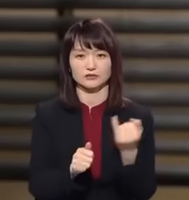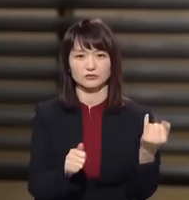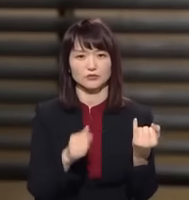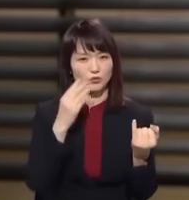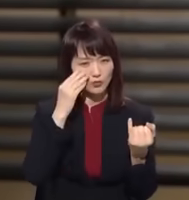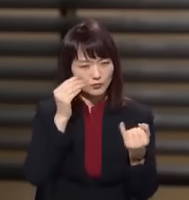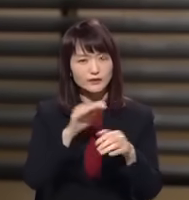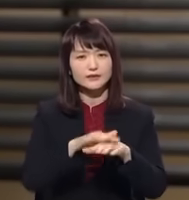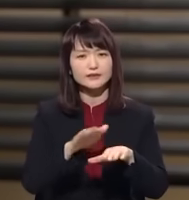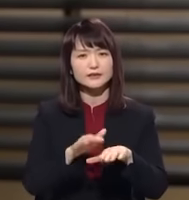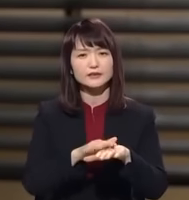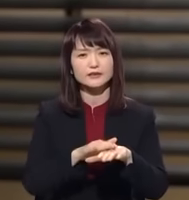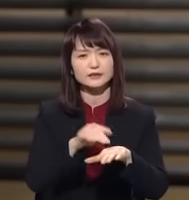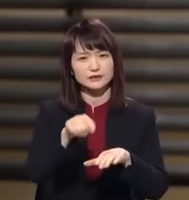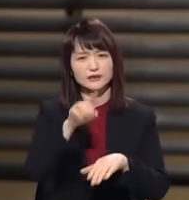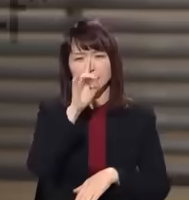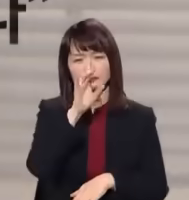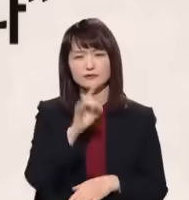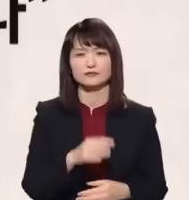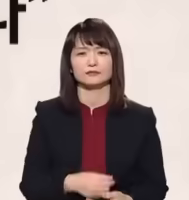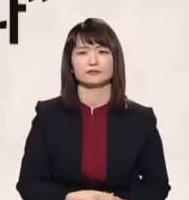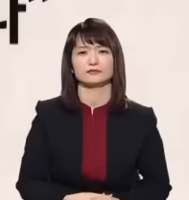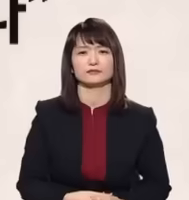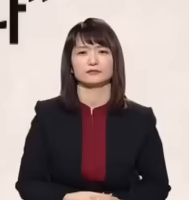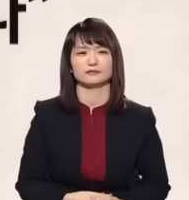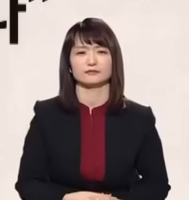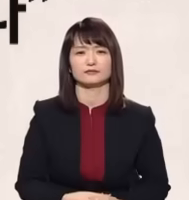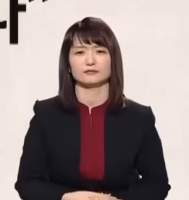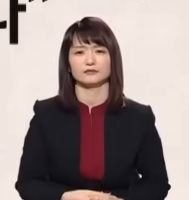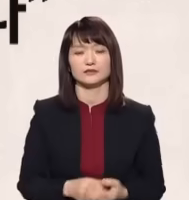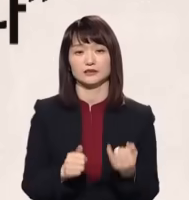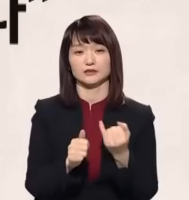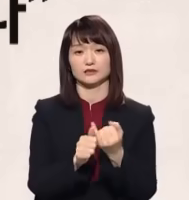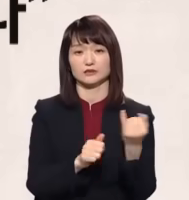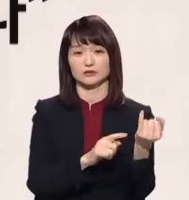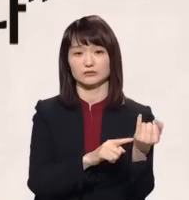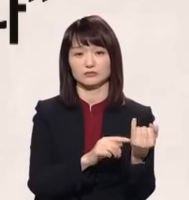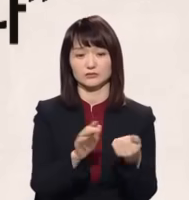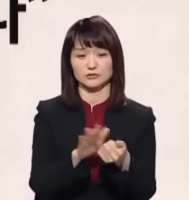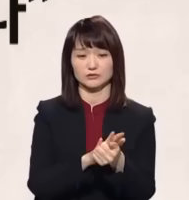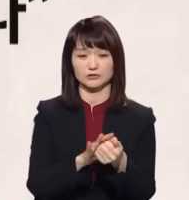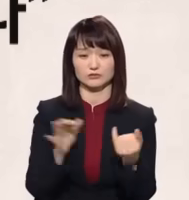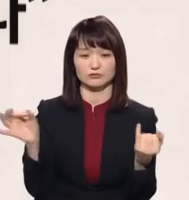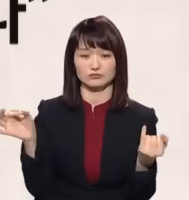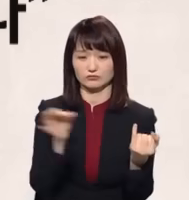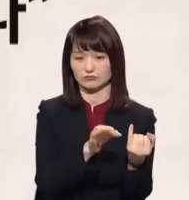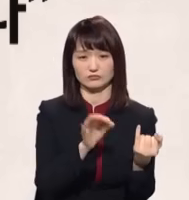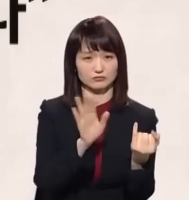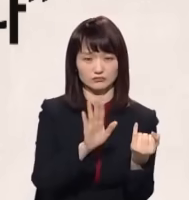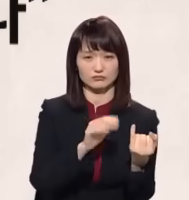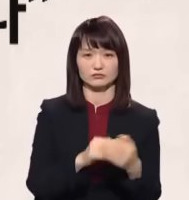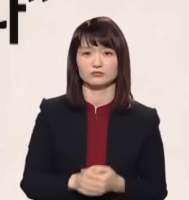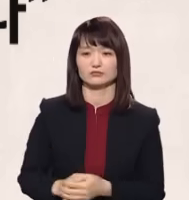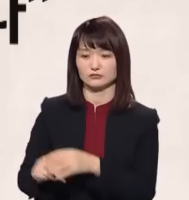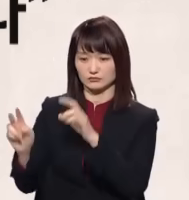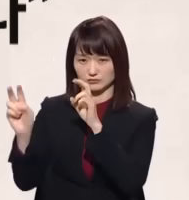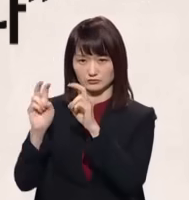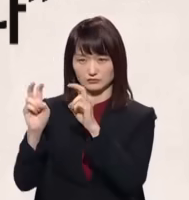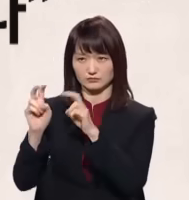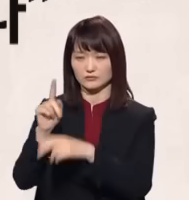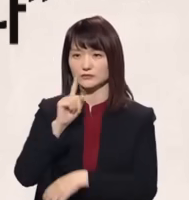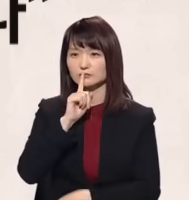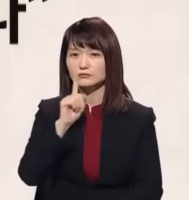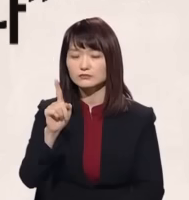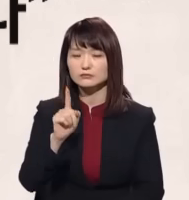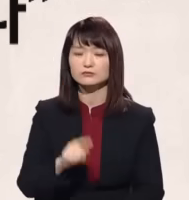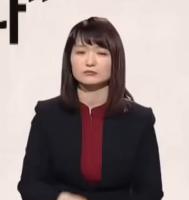했는데 그게 제대로 안 됐다. 그리고 오히려 신부가 뭐 위로금도 받아들이지 않고 업체 주장은 이렇게